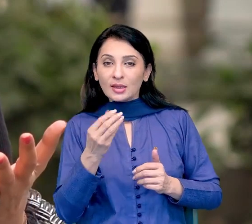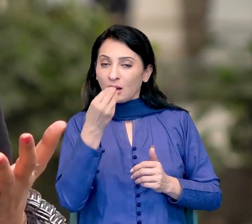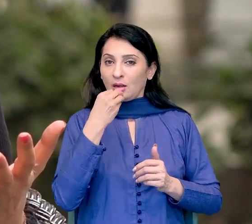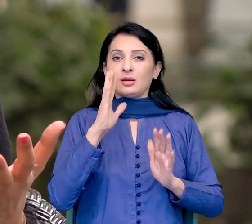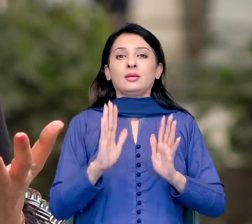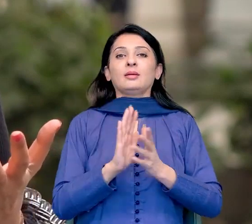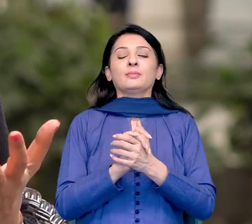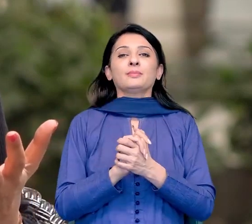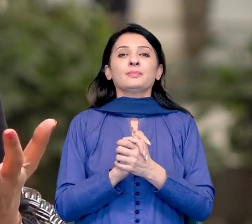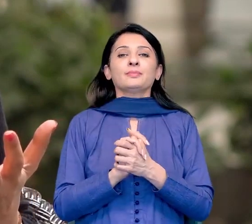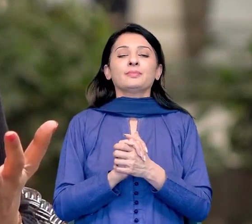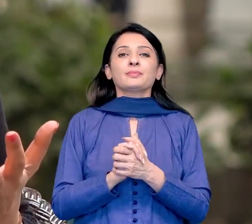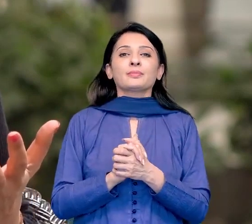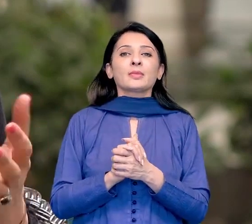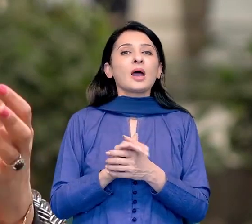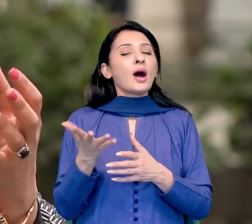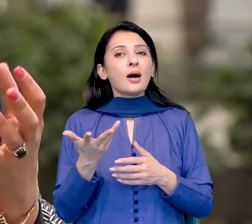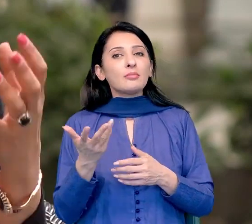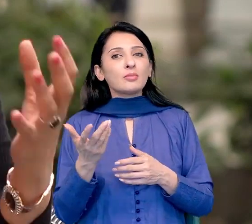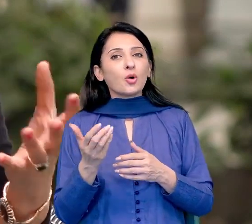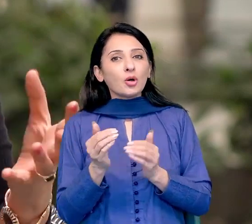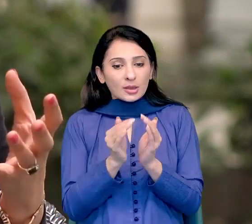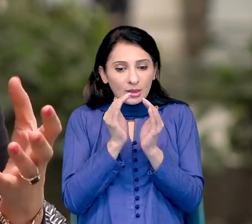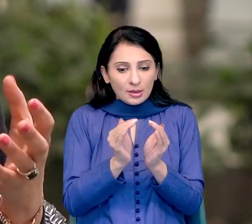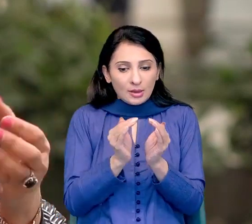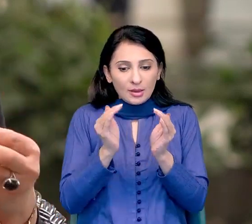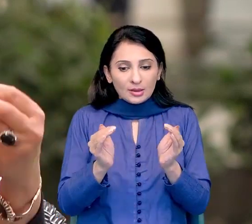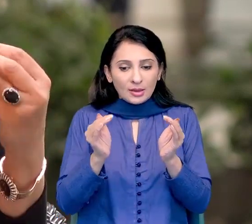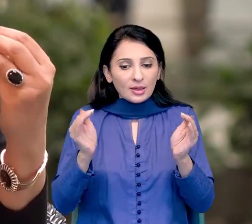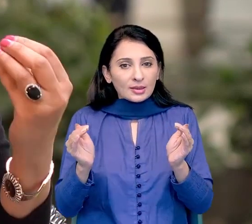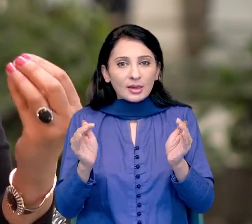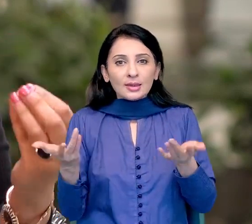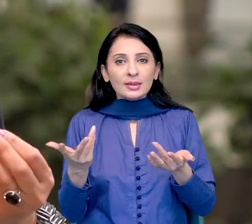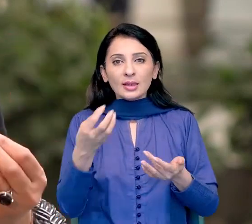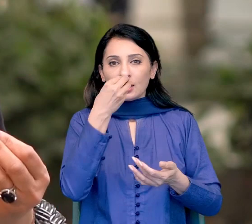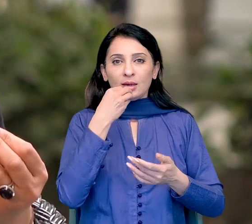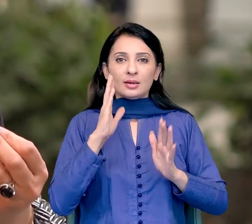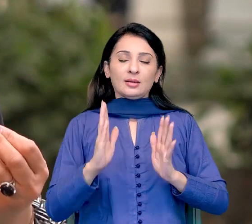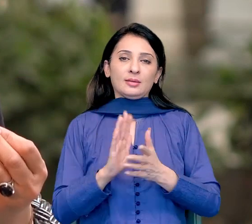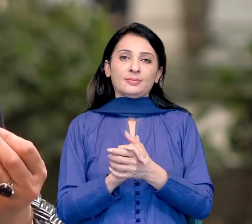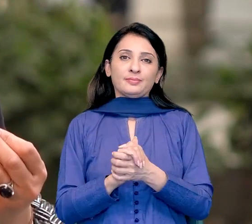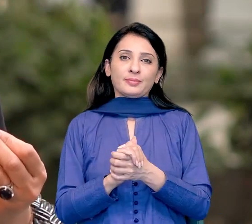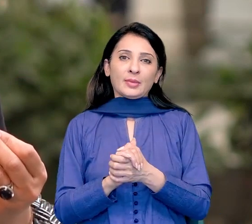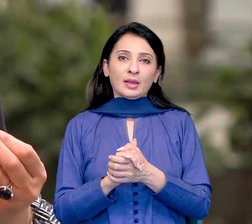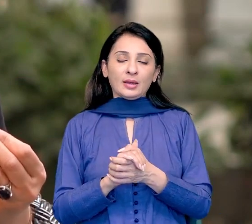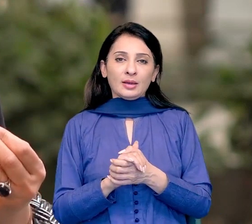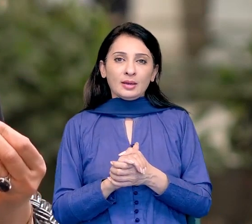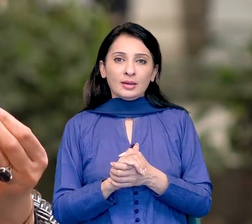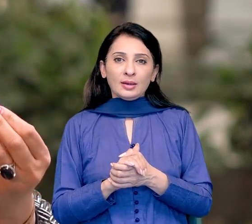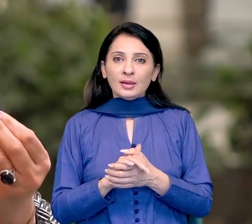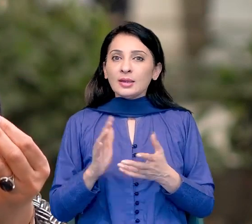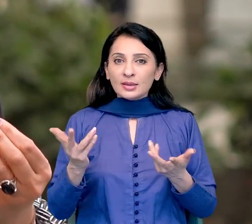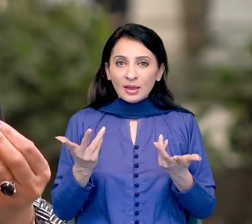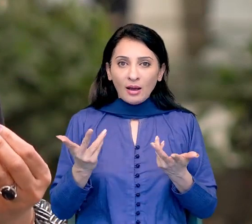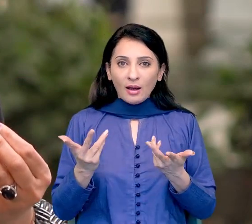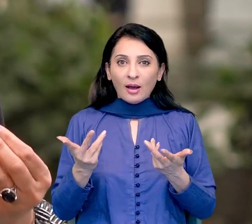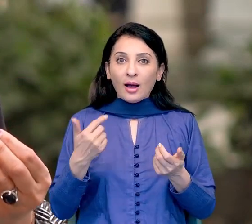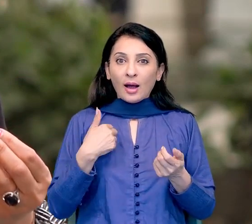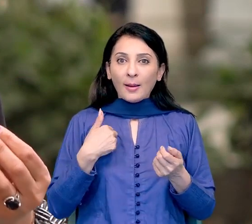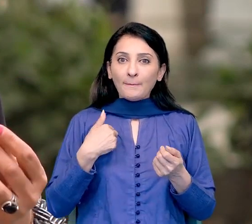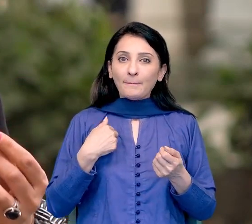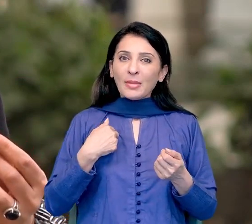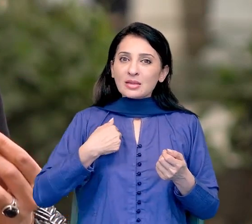to ہم how much are we eating and what are we thinking when we are eating that? Are we really